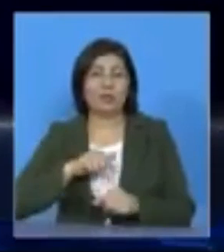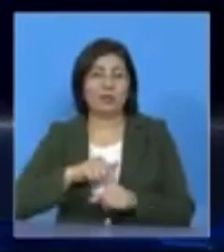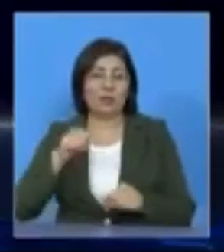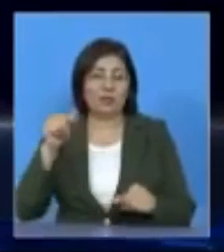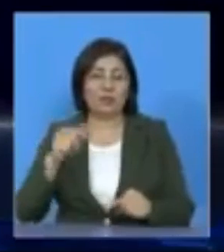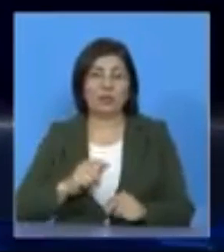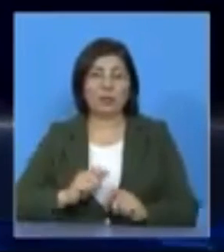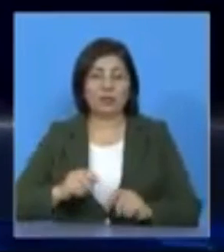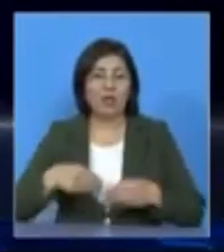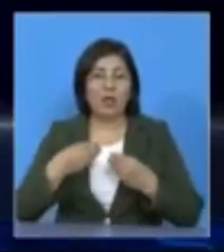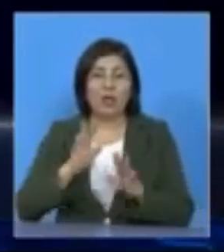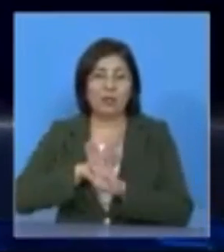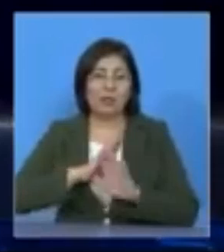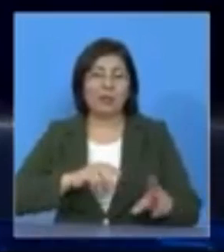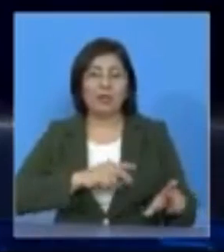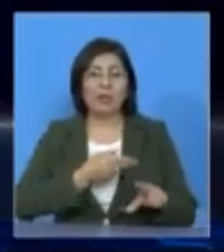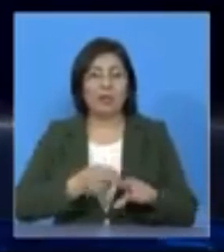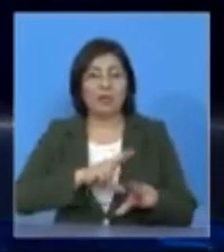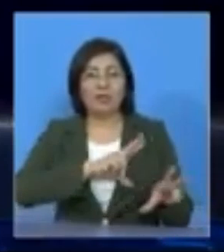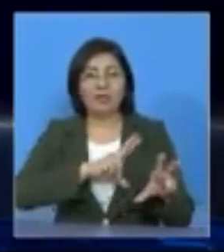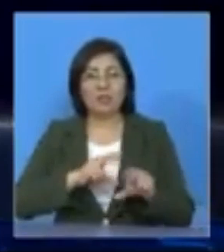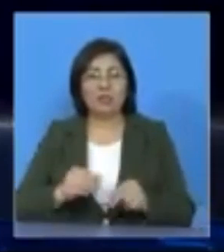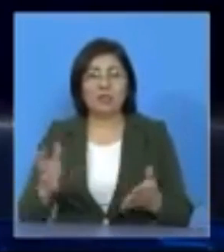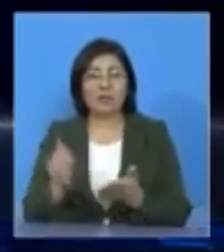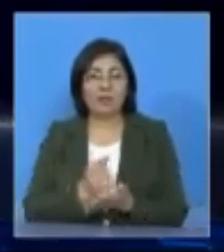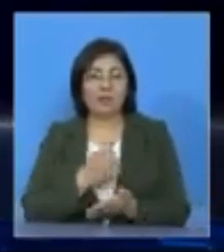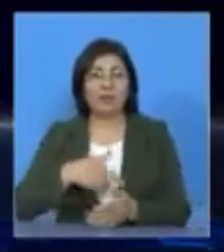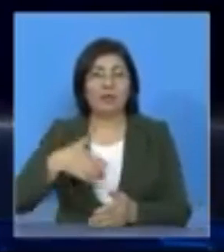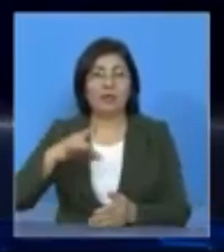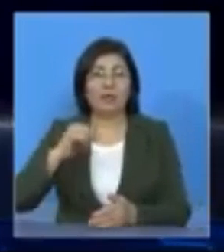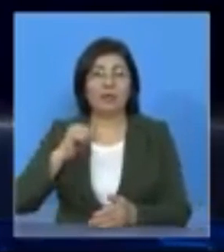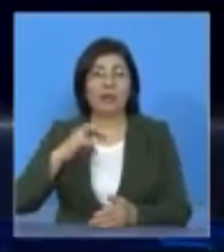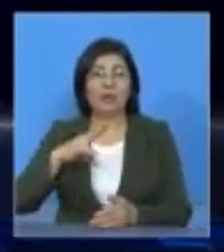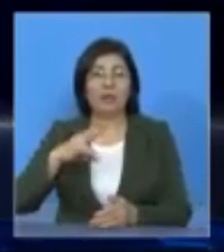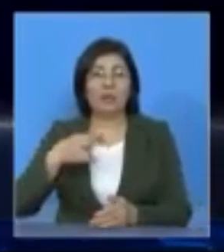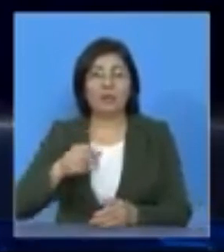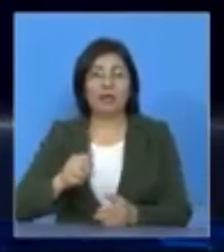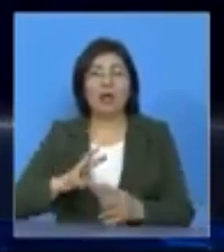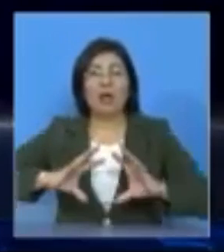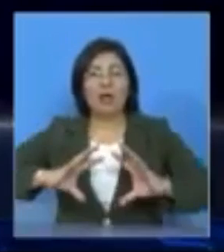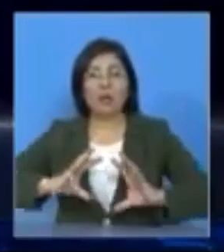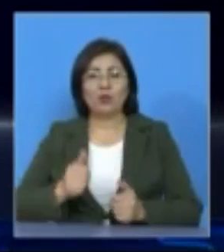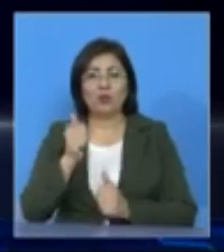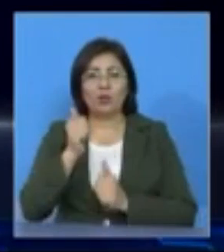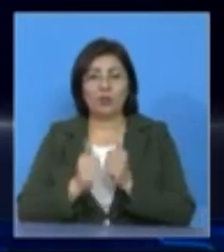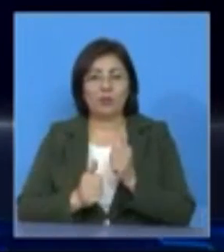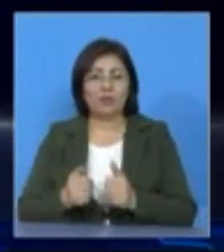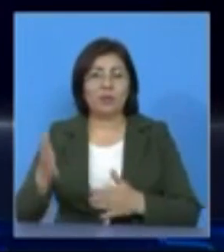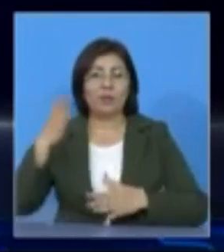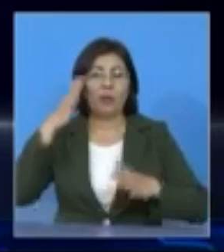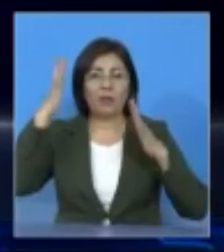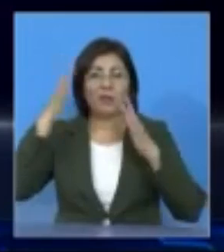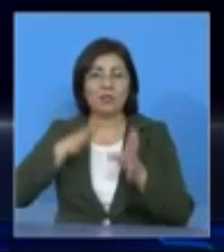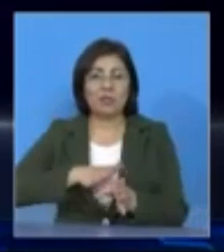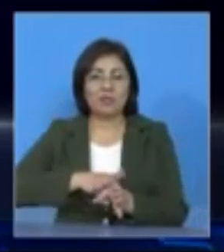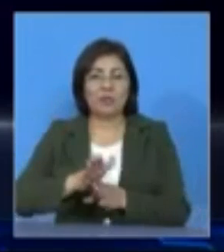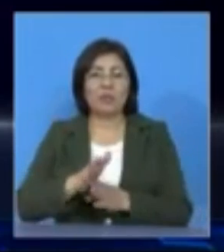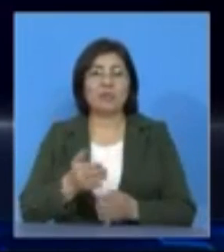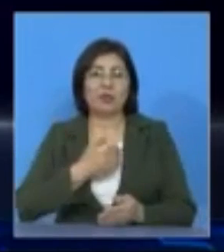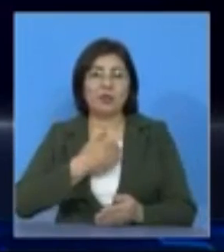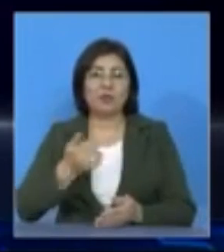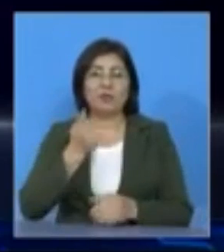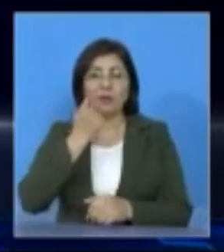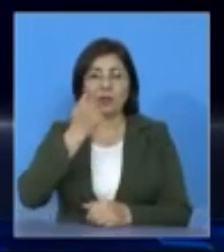не передать. Это счастье завоевать гран-при на конкурсе такого международного масштаба. Моя мечта сбылась. Хочу